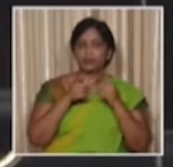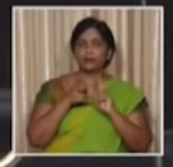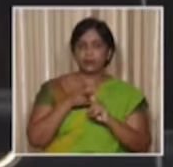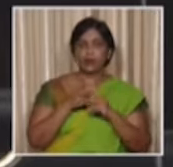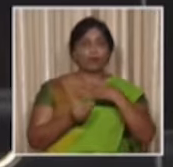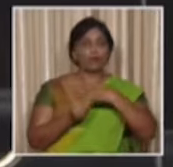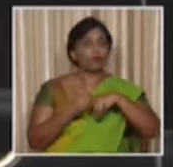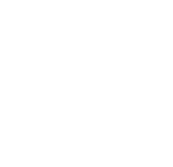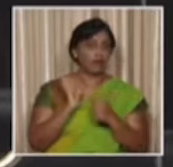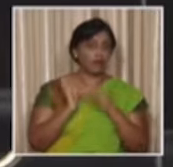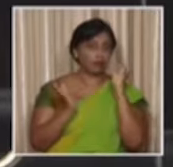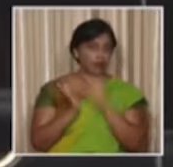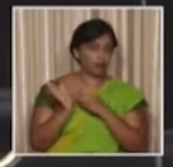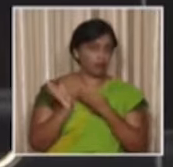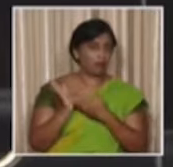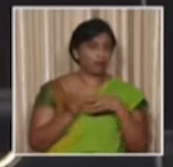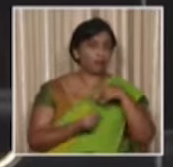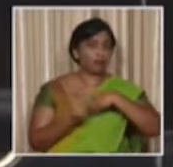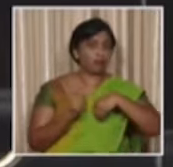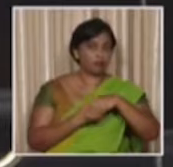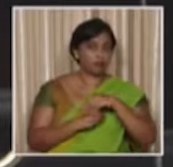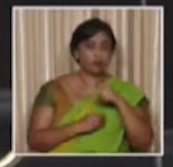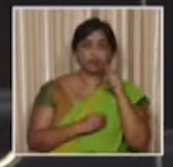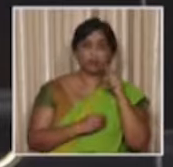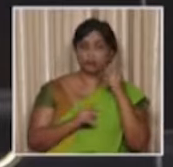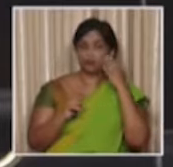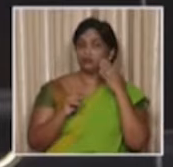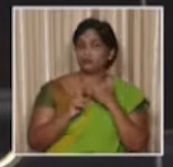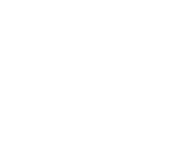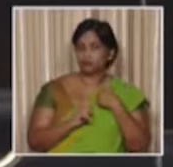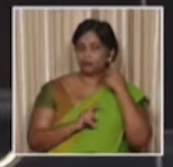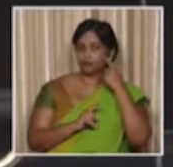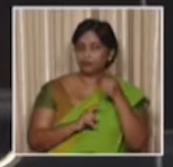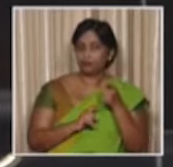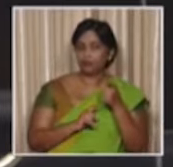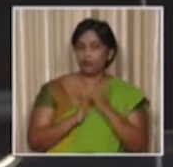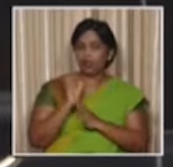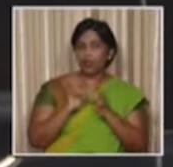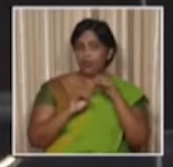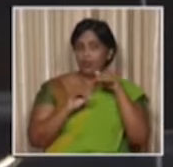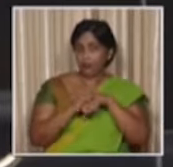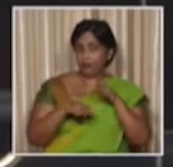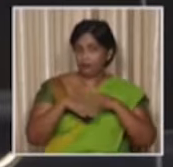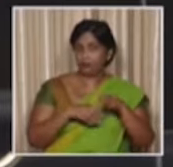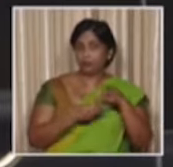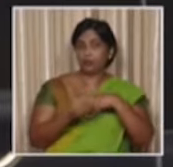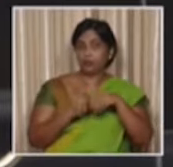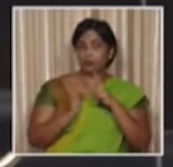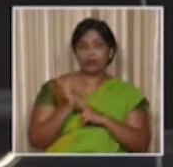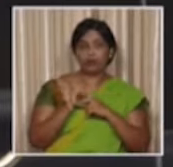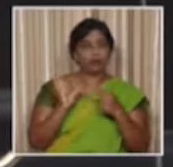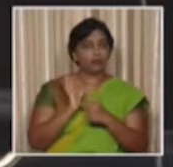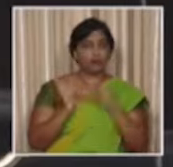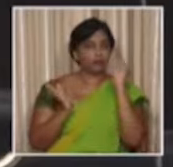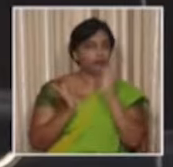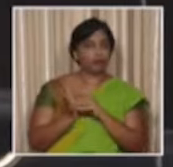පොහොර වලට වැට් එක ගහනවා. මේ පොහොර ඔබතුමා මේ සම්බන්ධයෙන් මට මතකයි ඇමති හැටියටත් හිටියා. පොහොර වලට වැට් එක ගහන එක